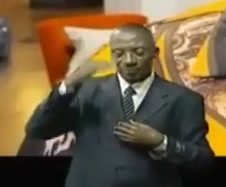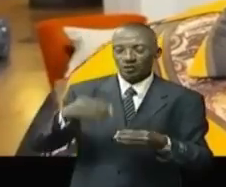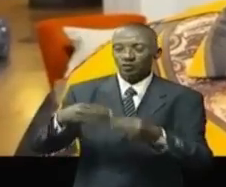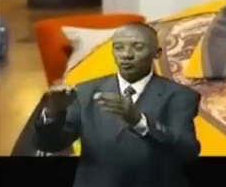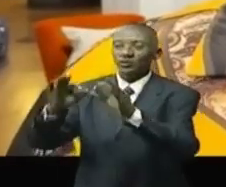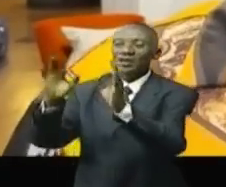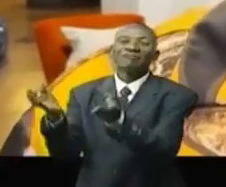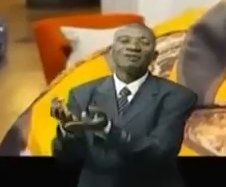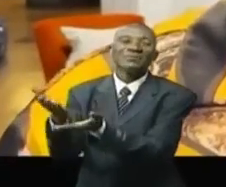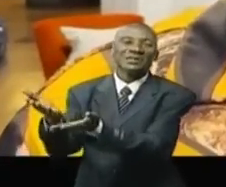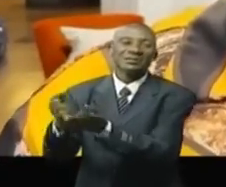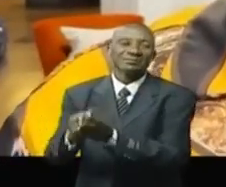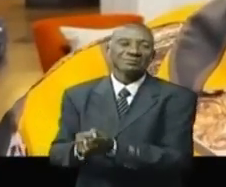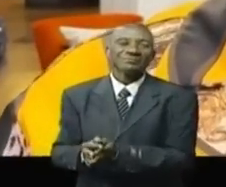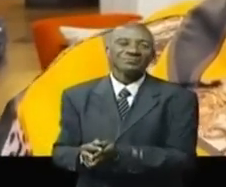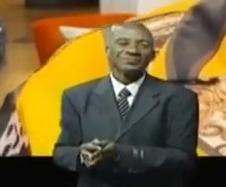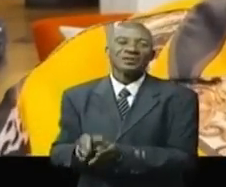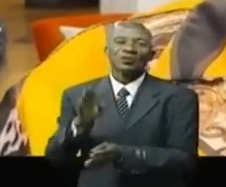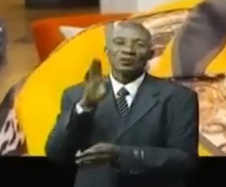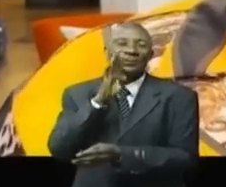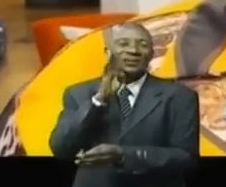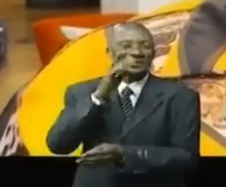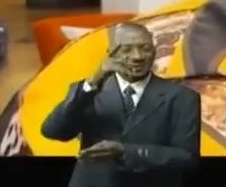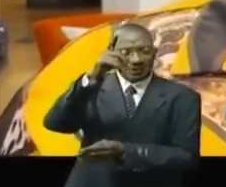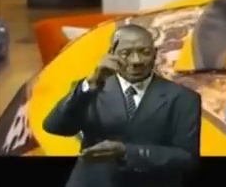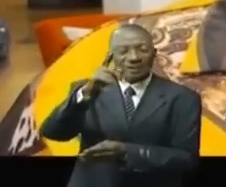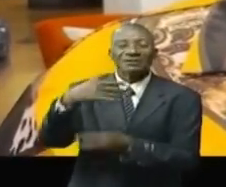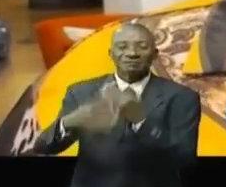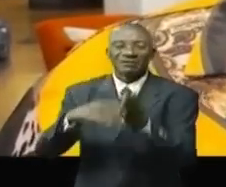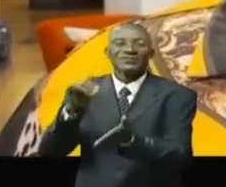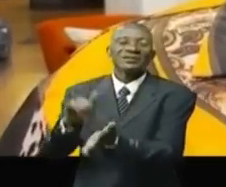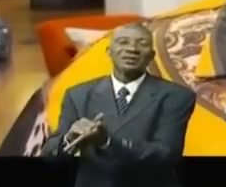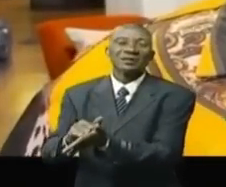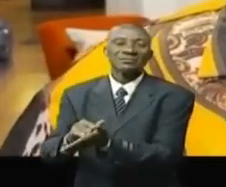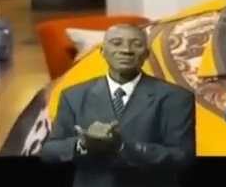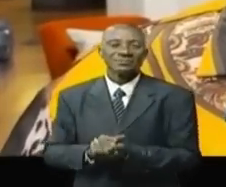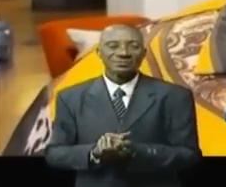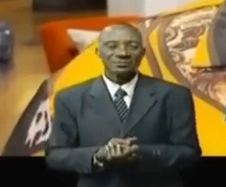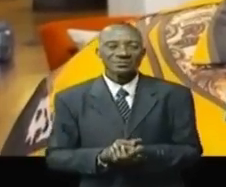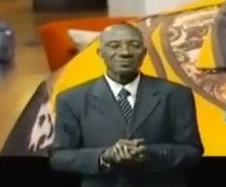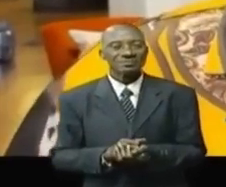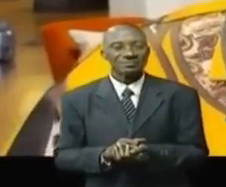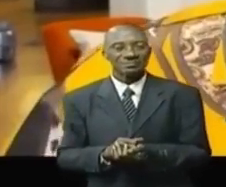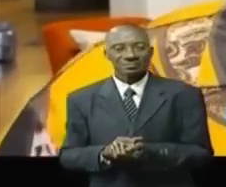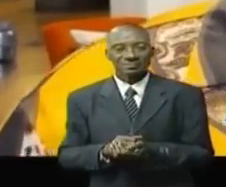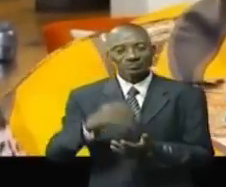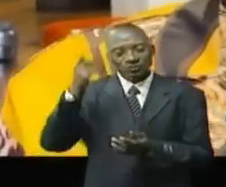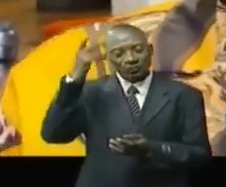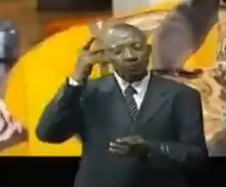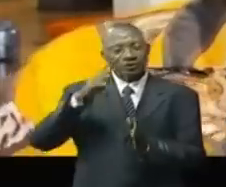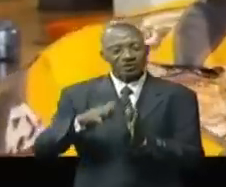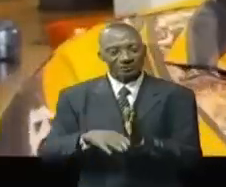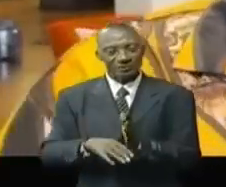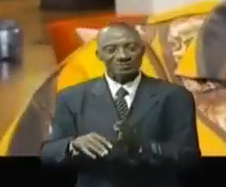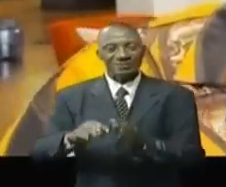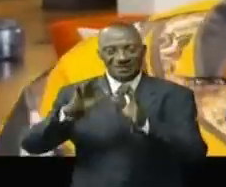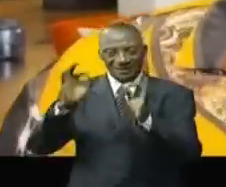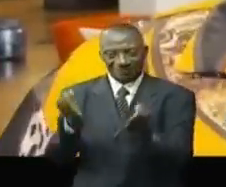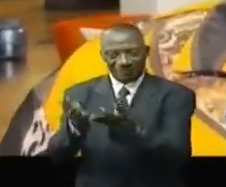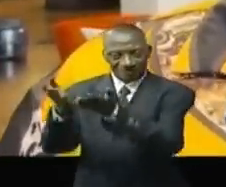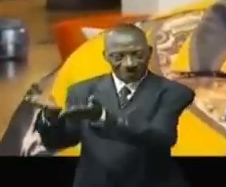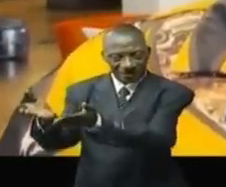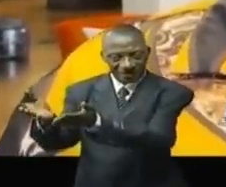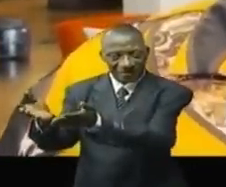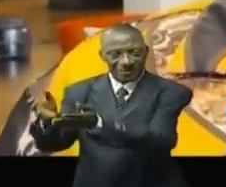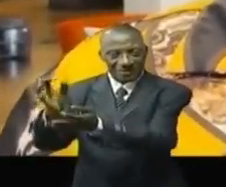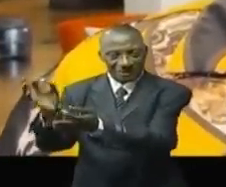qui va procéder à le faire parce que c'est un acte juridique et après cela, politiquement, il faudra que la famille remette